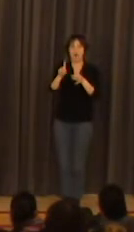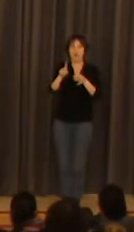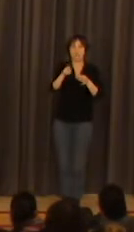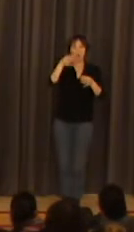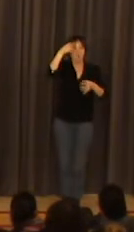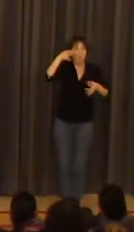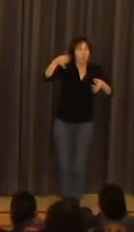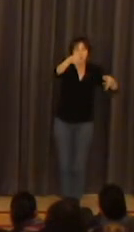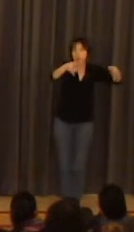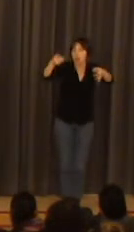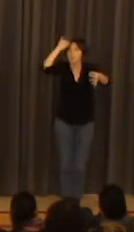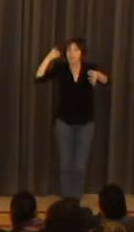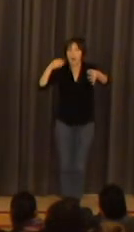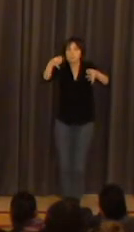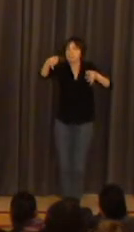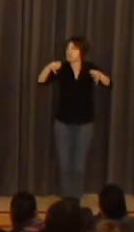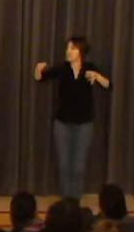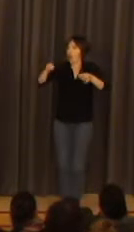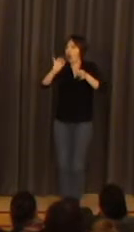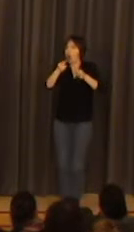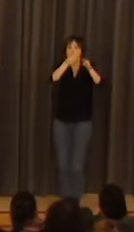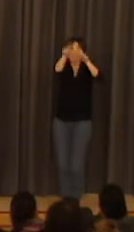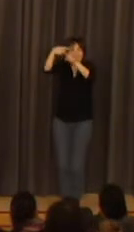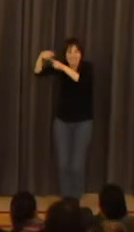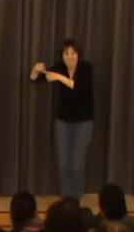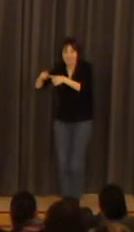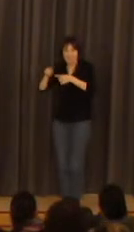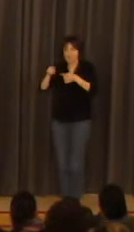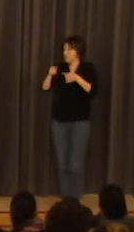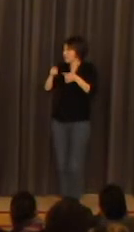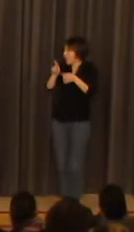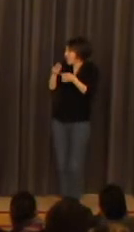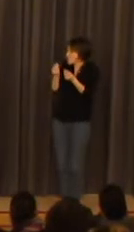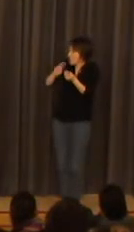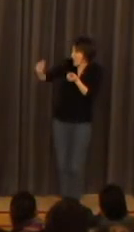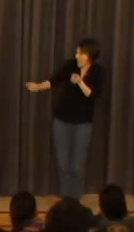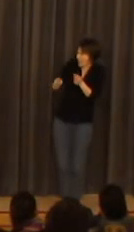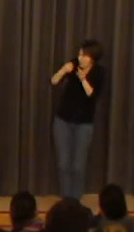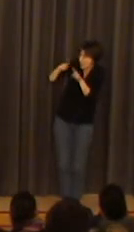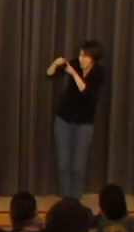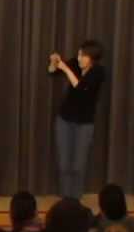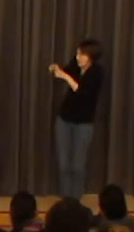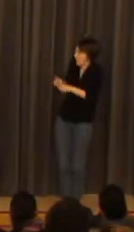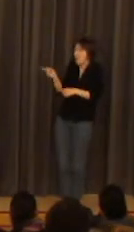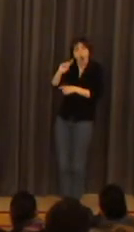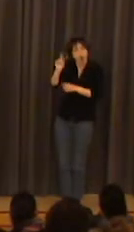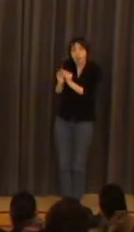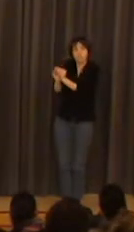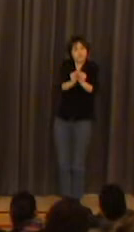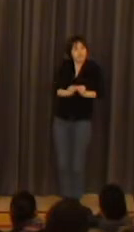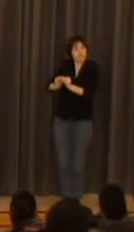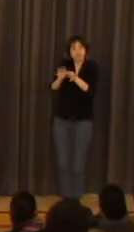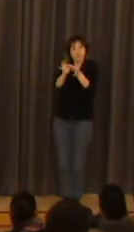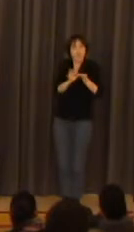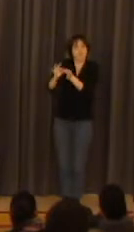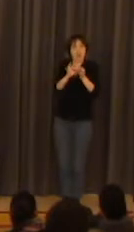cada vegada es va distribuint amb més, es va fragmentant amb més variació, amb més varietats. Per tant, ens